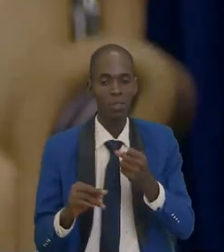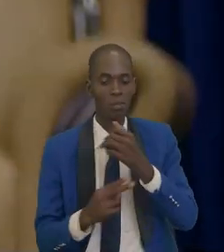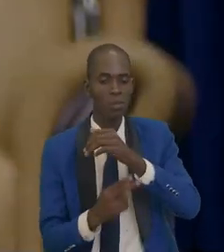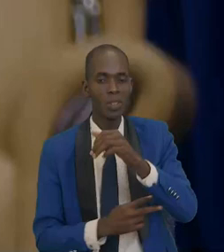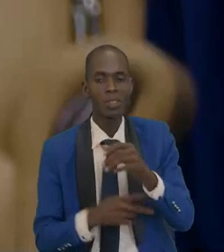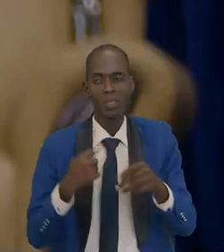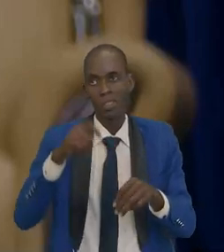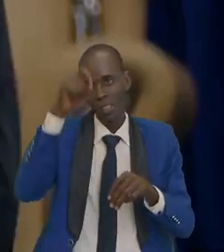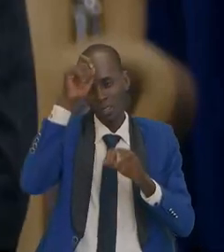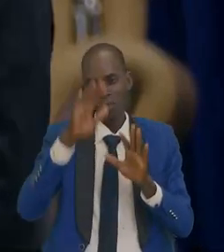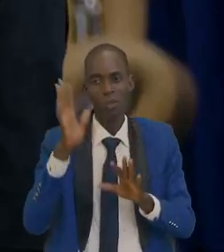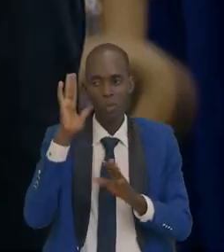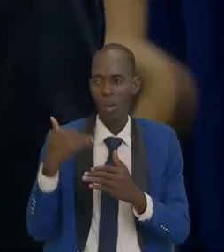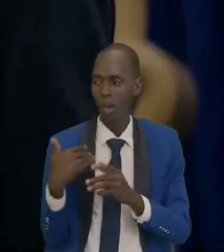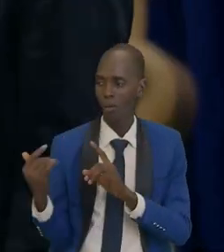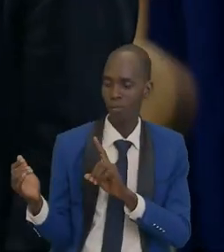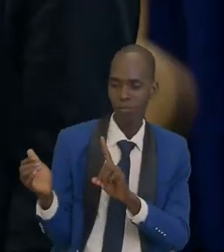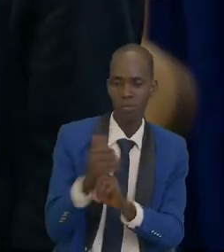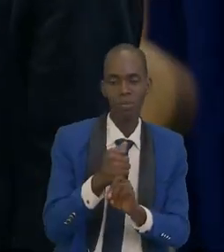donc les emporter.